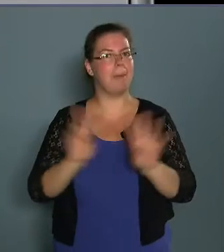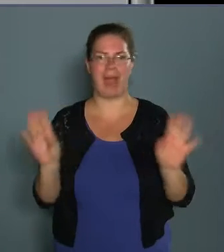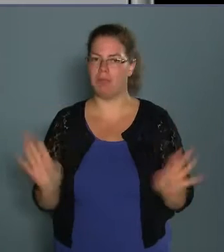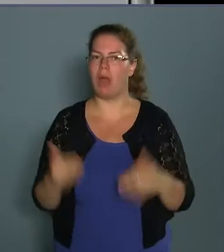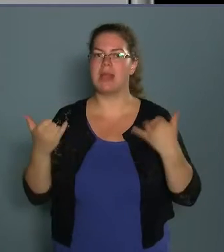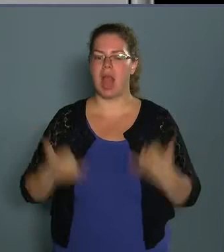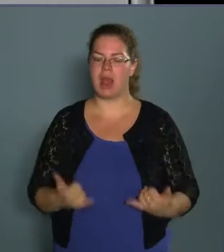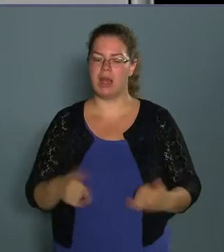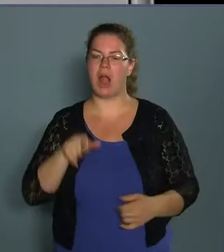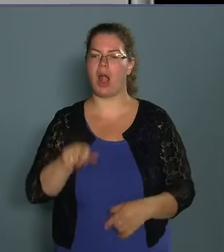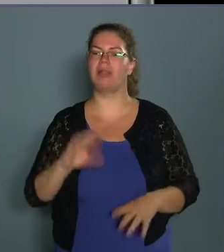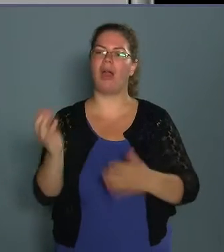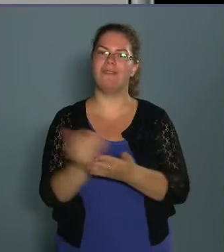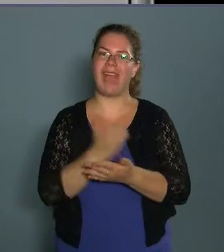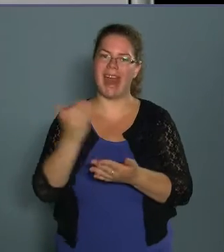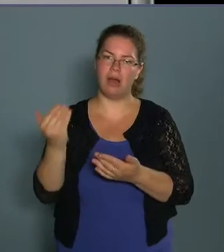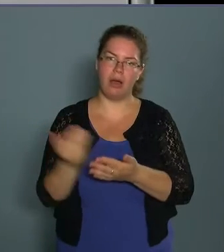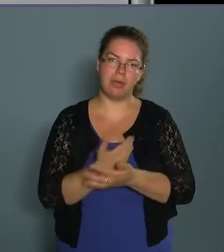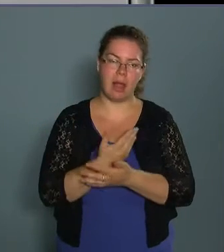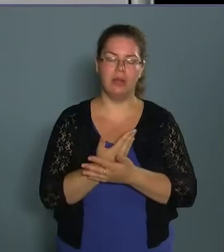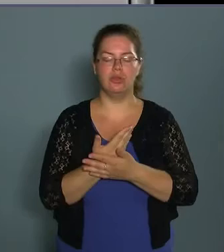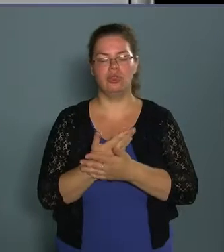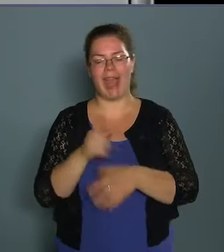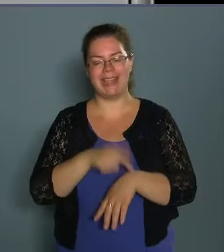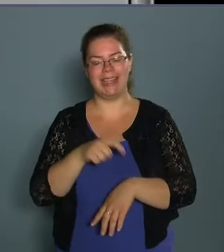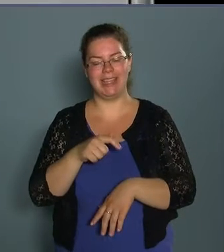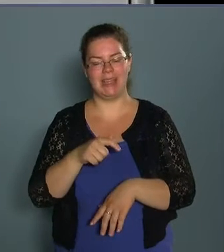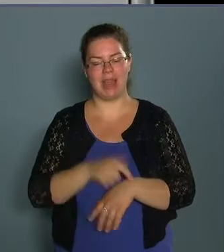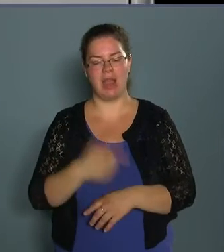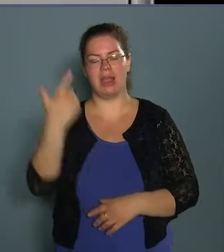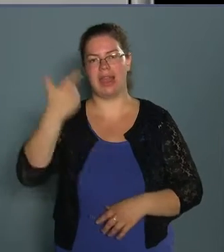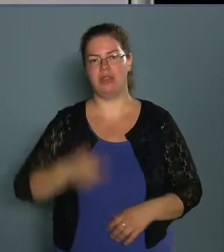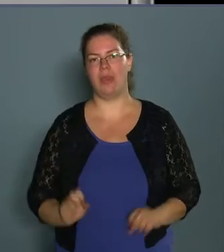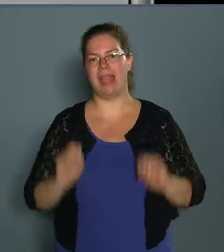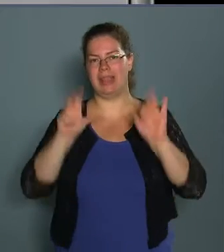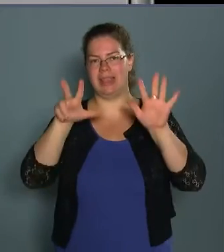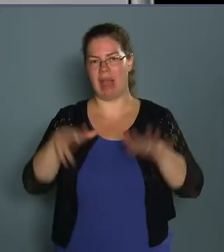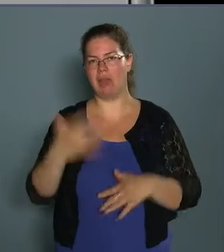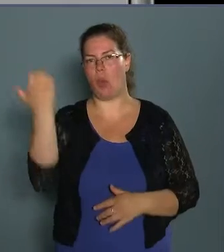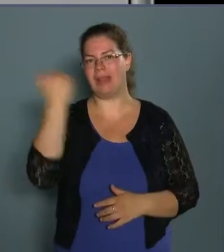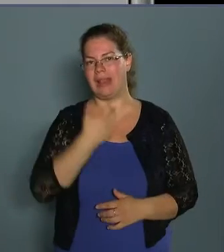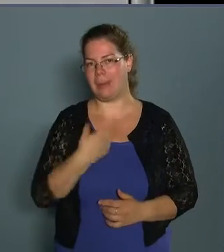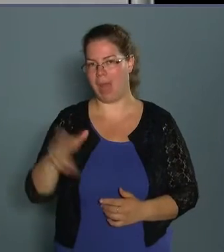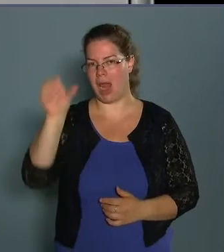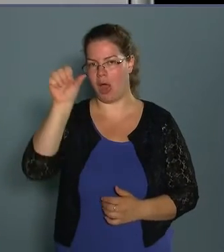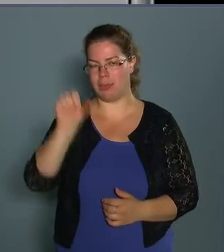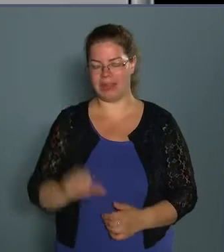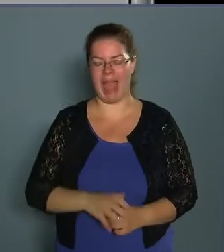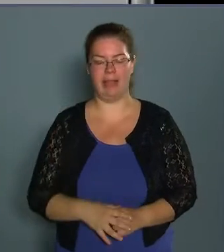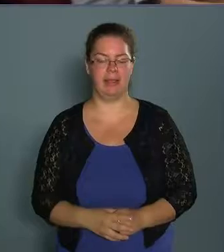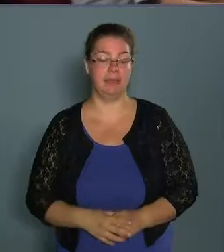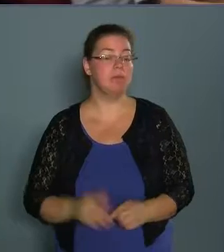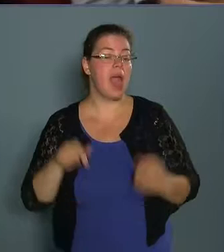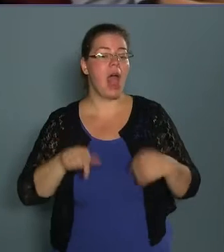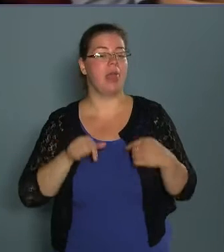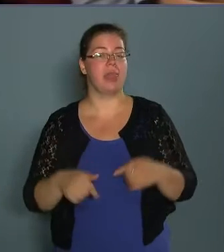A jelen pillanatban annak a felhasználhatósági ideje az 2018. december 31-e,